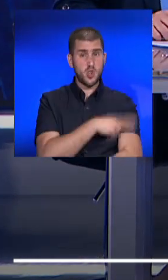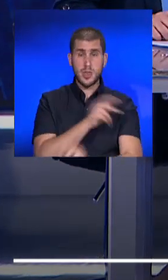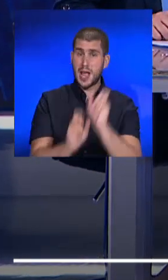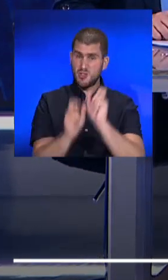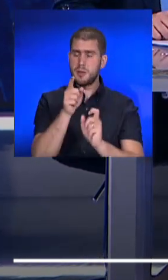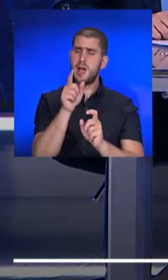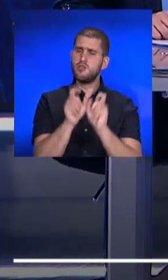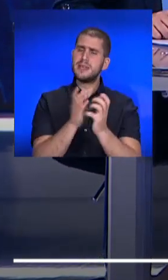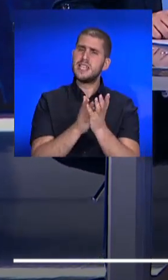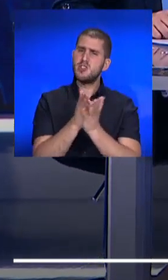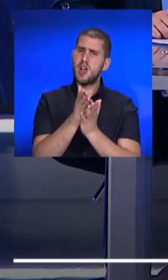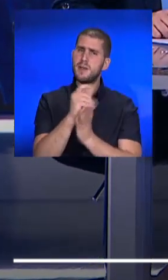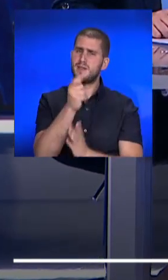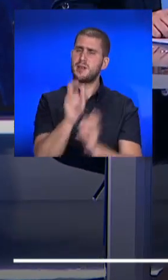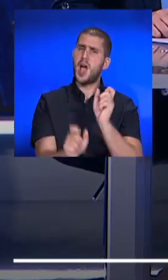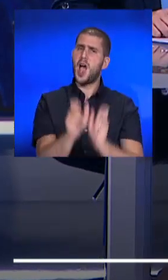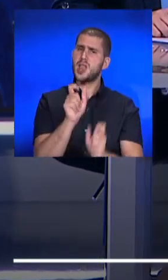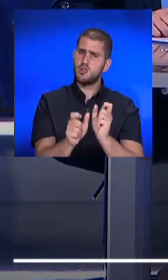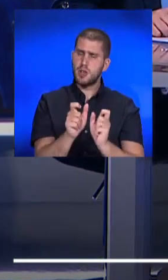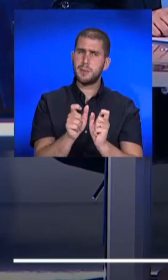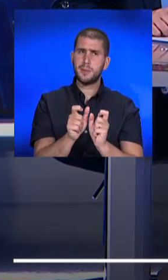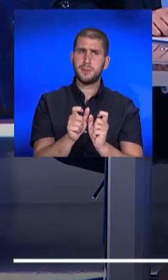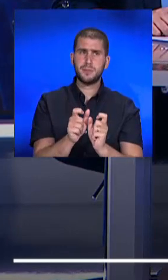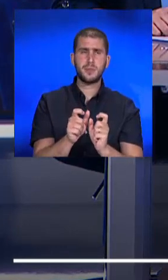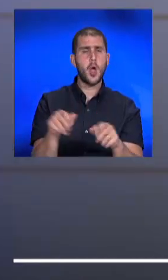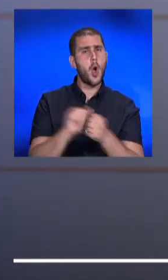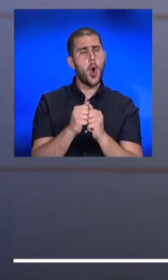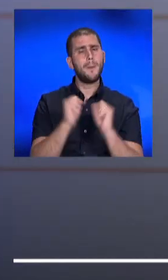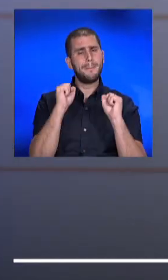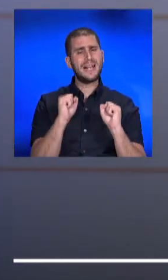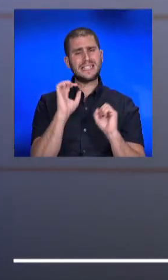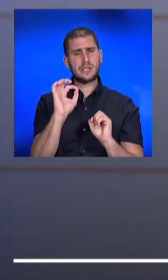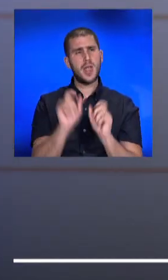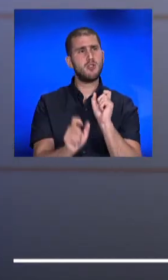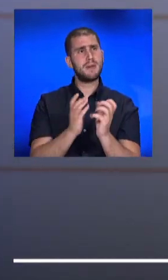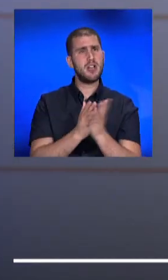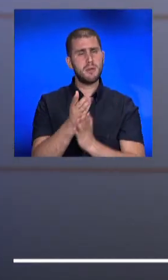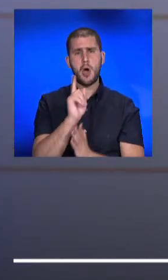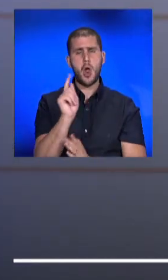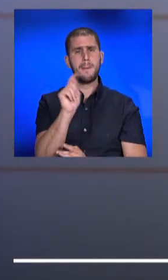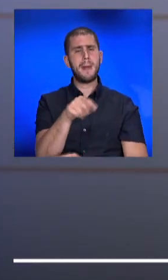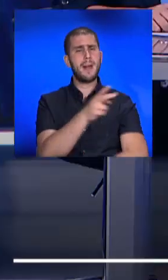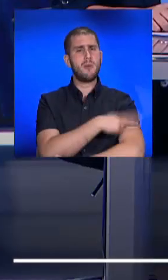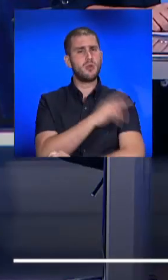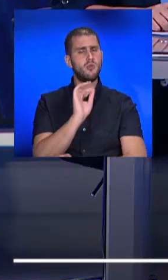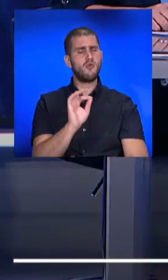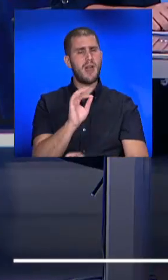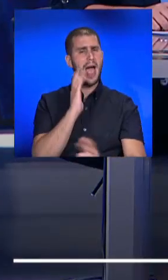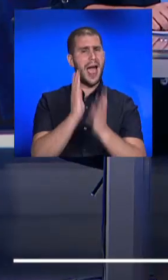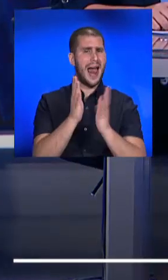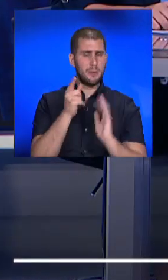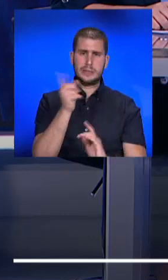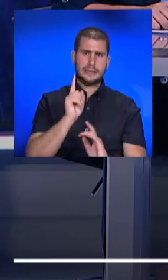אנשים ישרים, הם אנשים או ביסודם הם אנשים ישרים, כן. הם לא באים למשטרה בשביל לעשות אלימות, זה לא